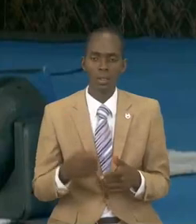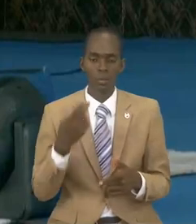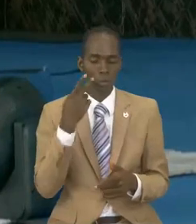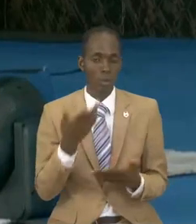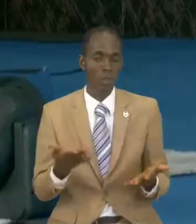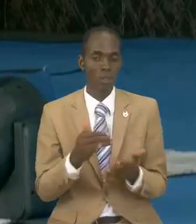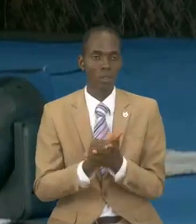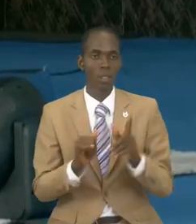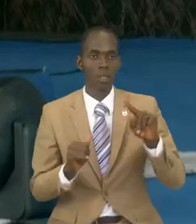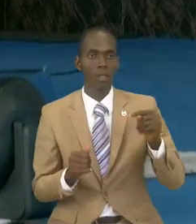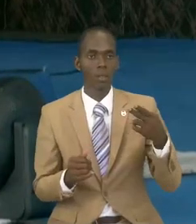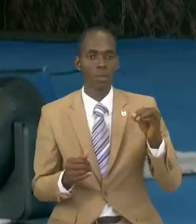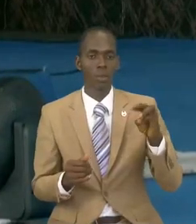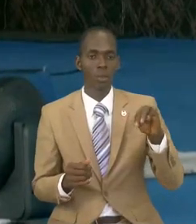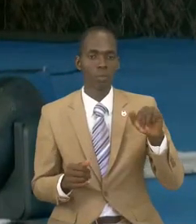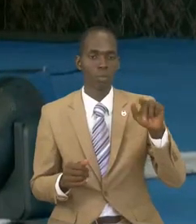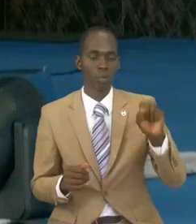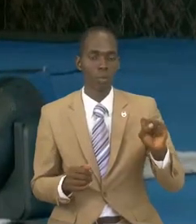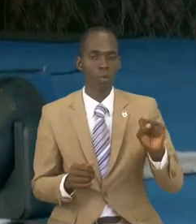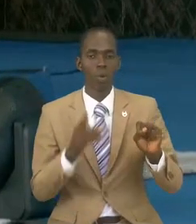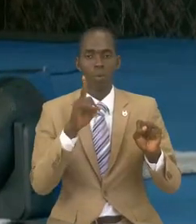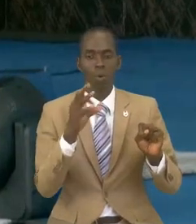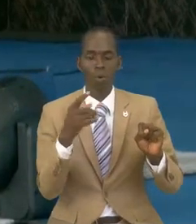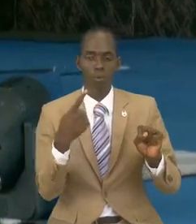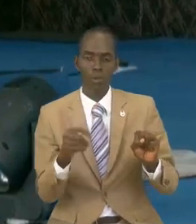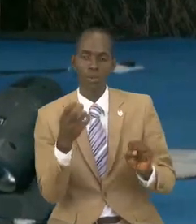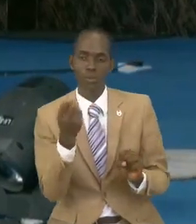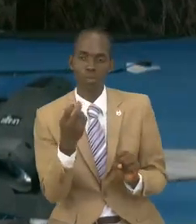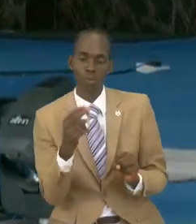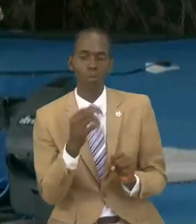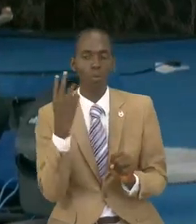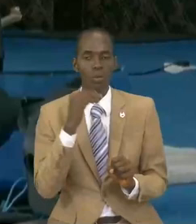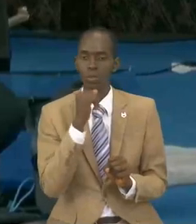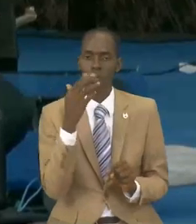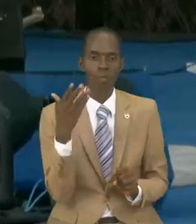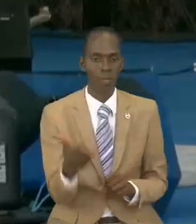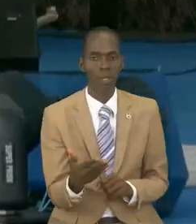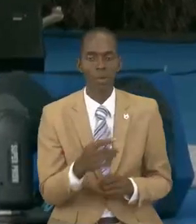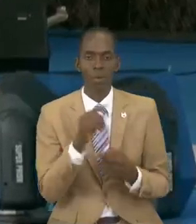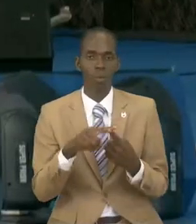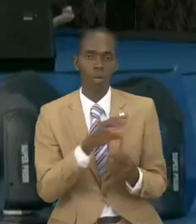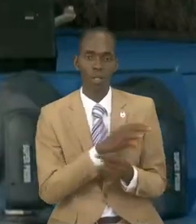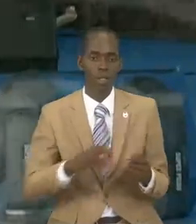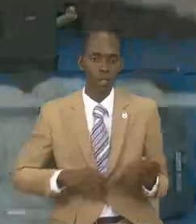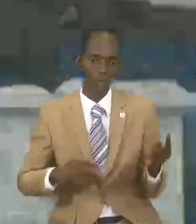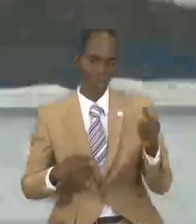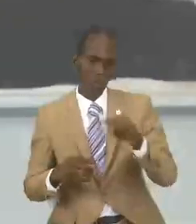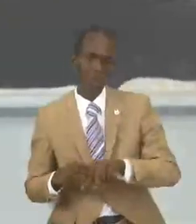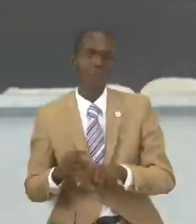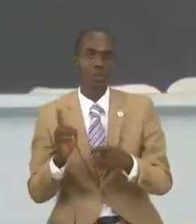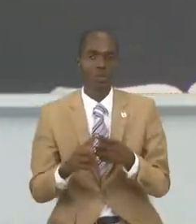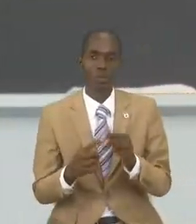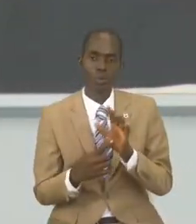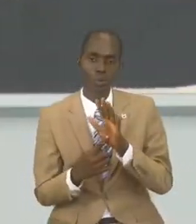Thomas, l'un des douze, n'était pas là lorsque Christ était arrivé et s'est présenté à